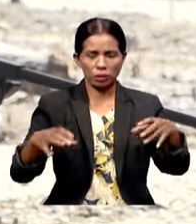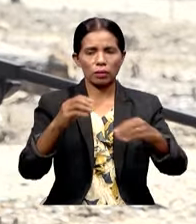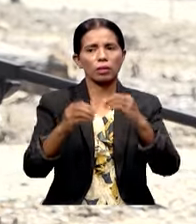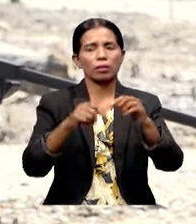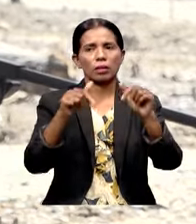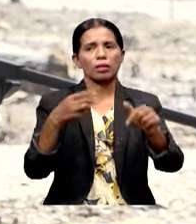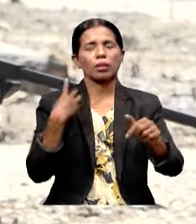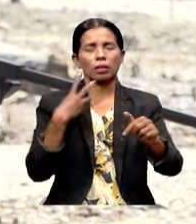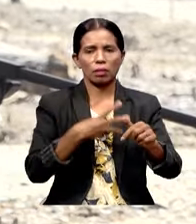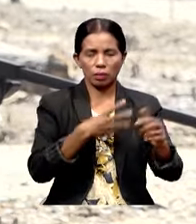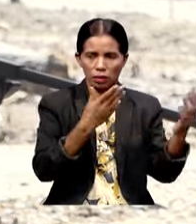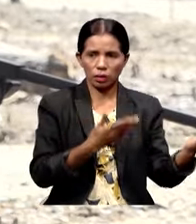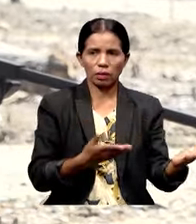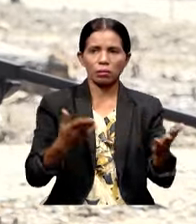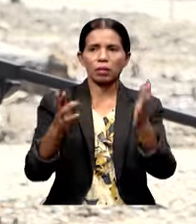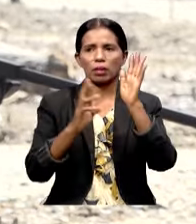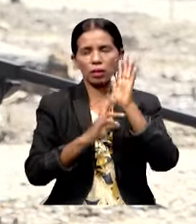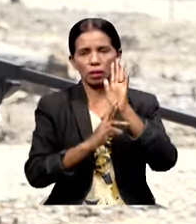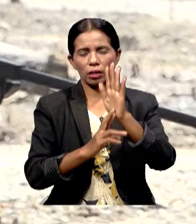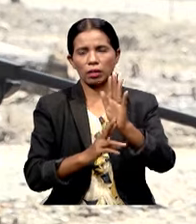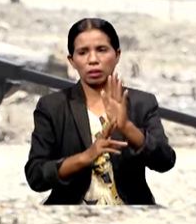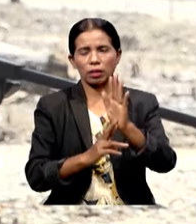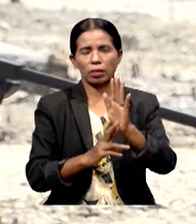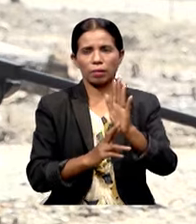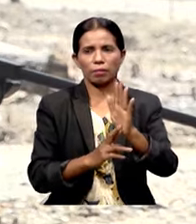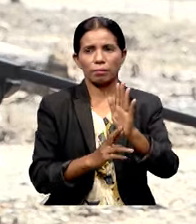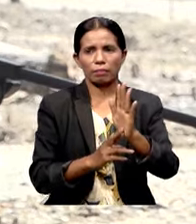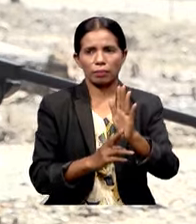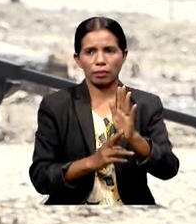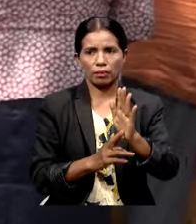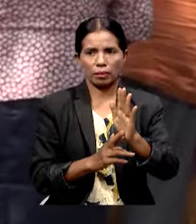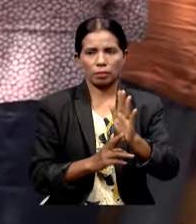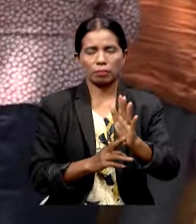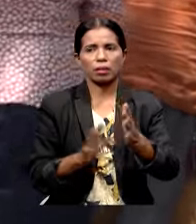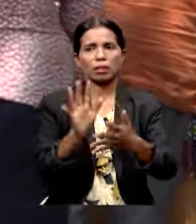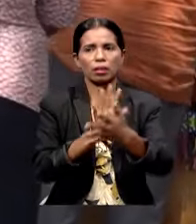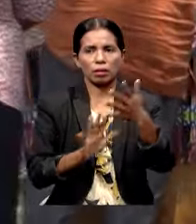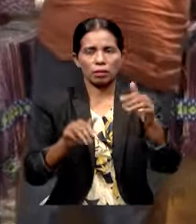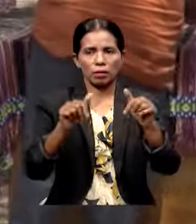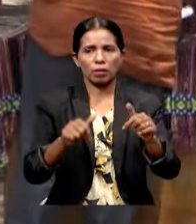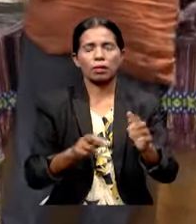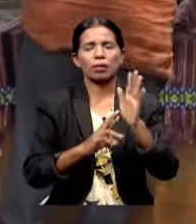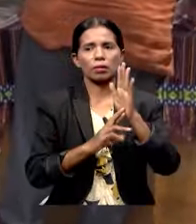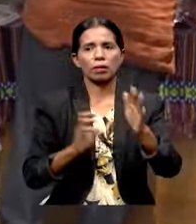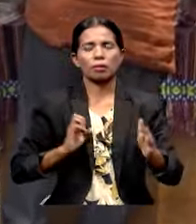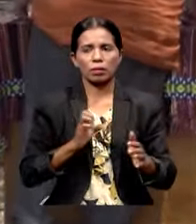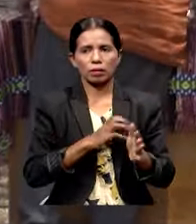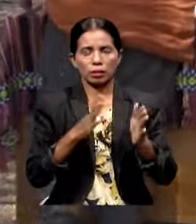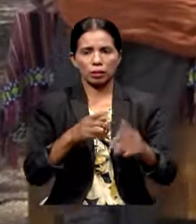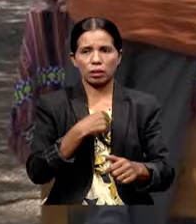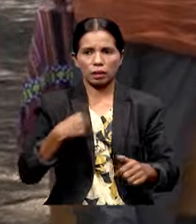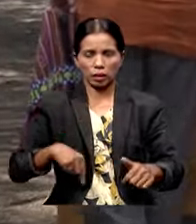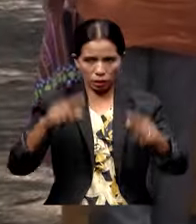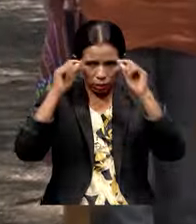kita bela hatama biar relatorio dedes harus pak komemoratifus. Representante Ambassador Sina ia Timor Leste